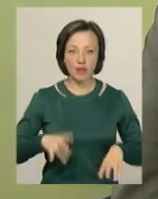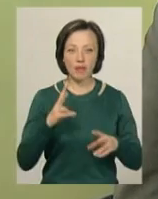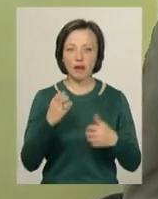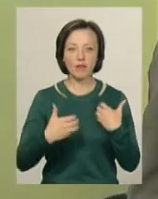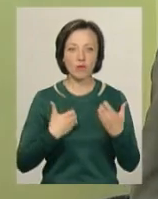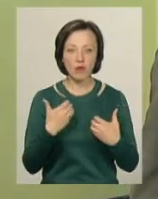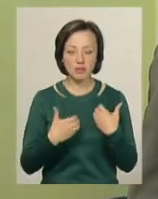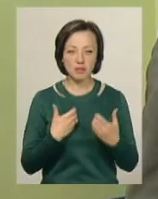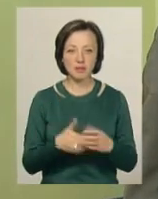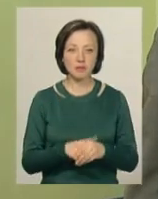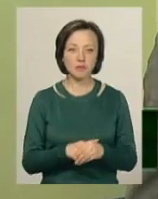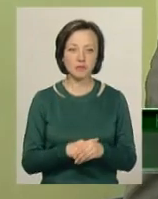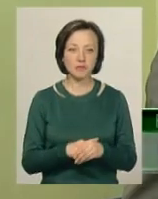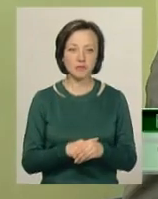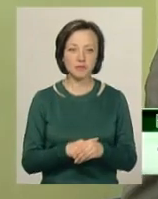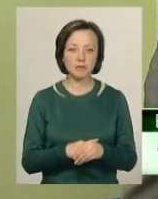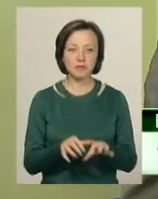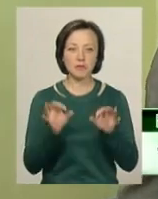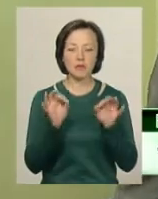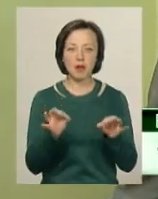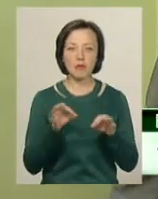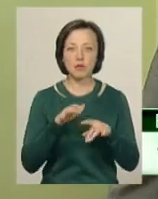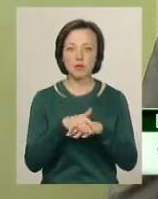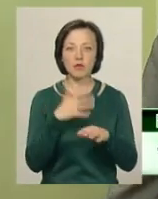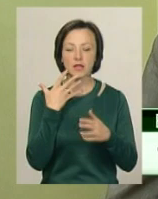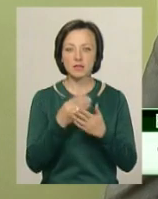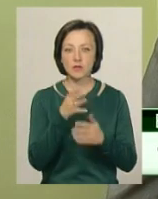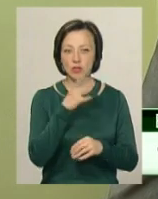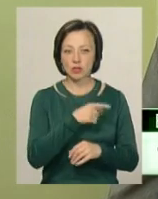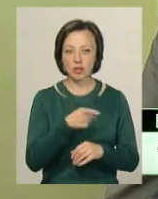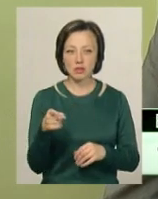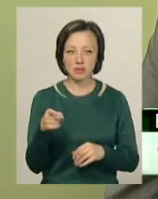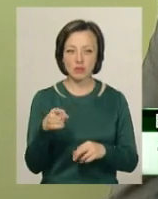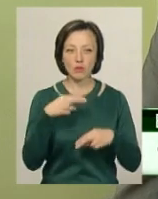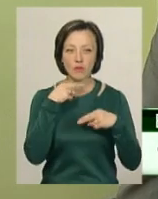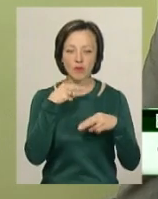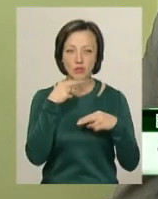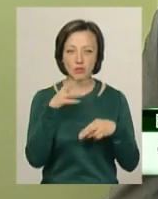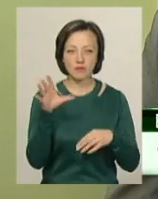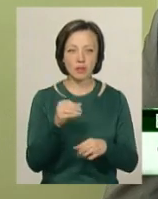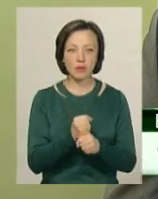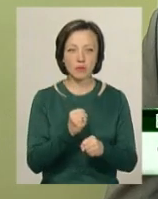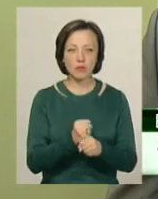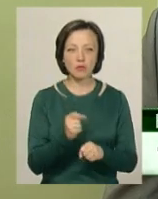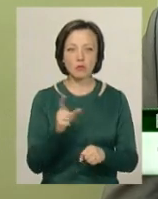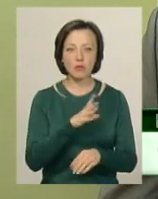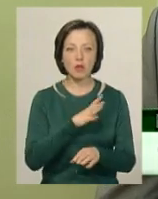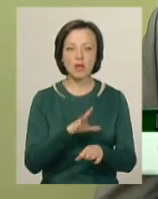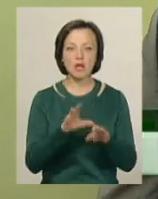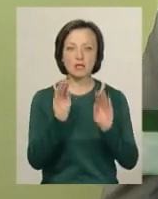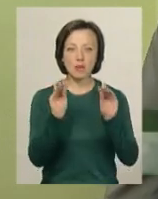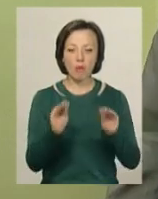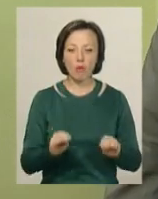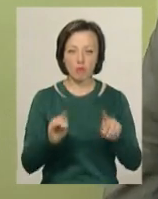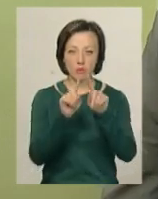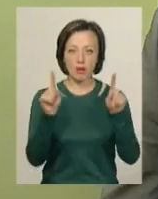хвилюватися, правильно розрахувати свій час. Уважно все робити, щоб було заповнені всі бланки,